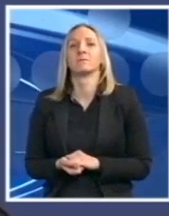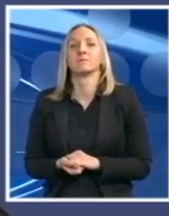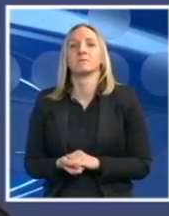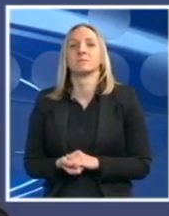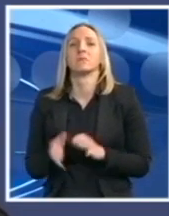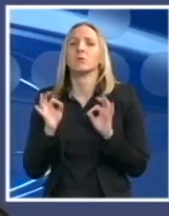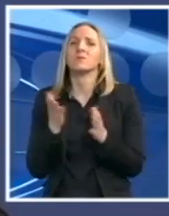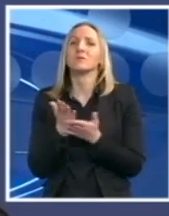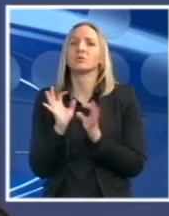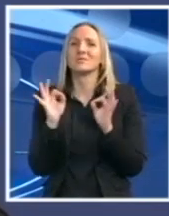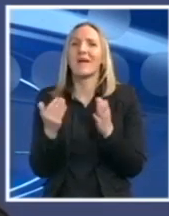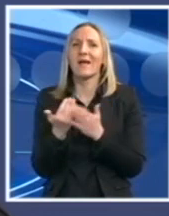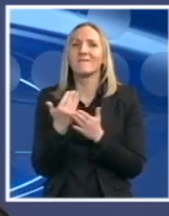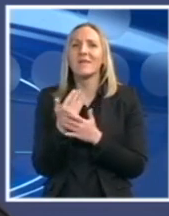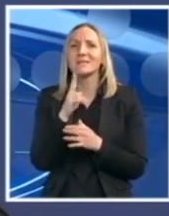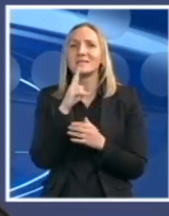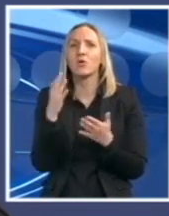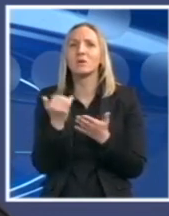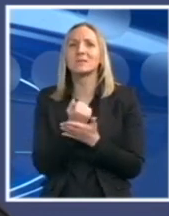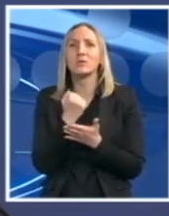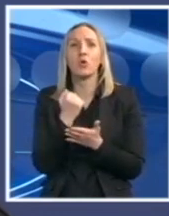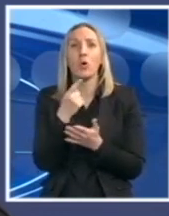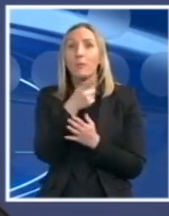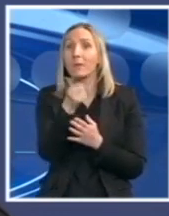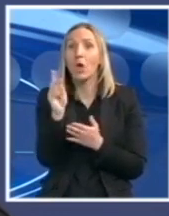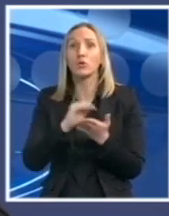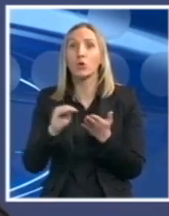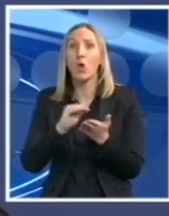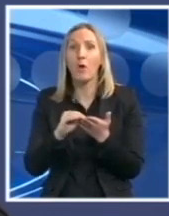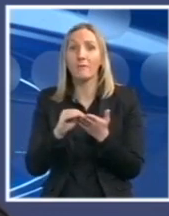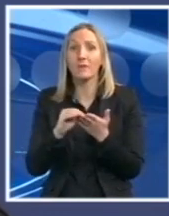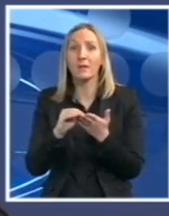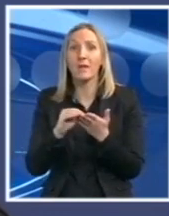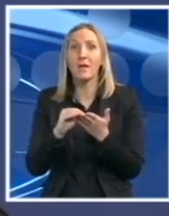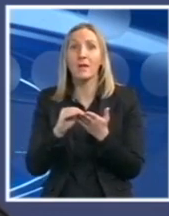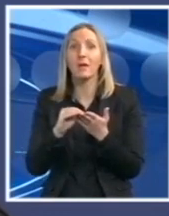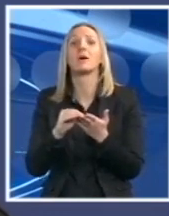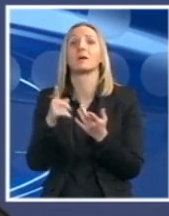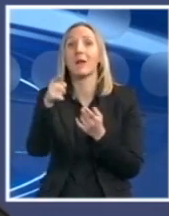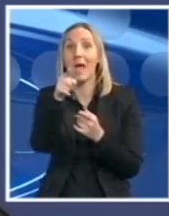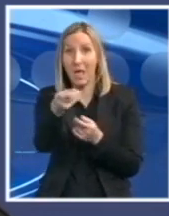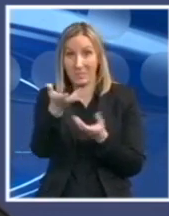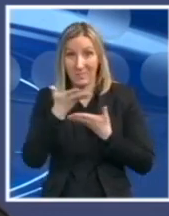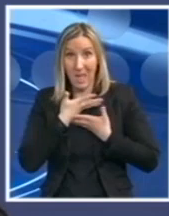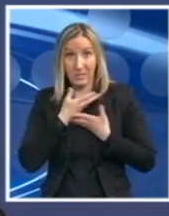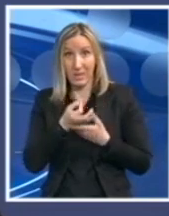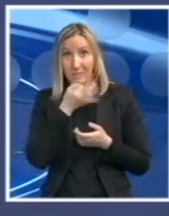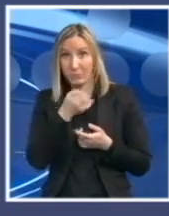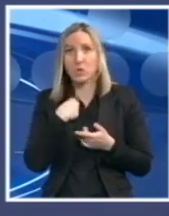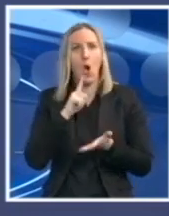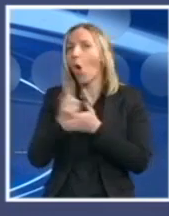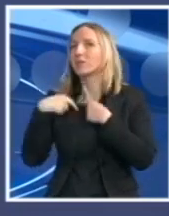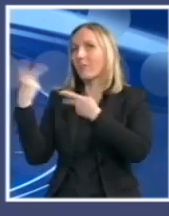slučaju svaka vest koja se dobije od vas se odma proverava. To je sasvim sigurno.